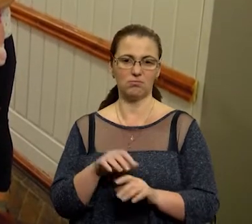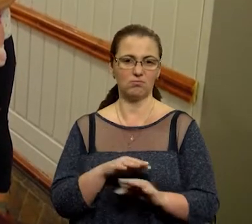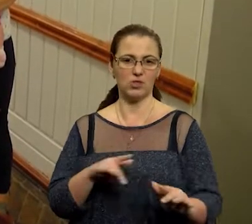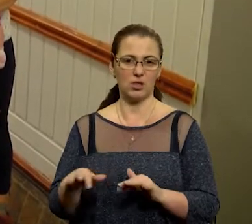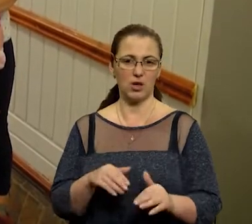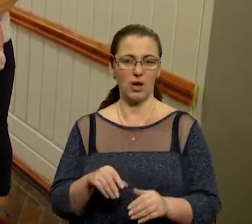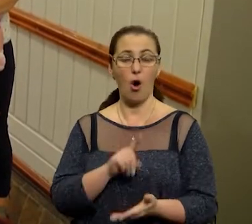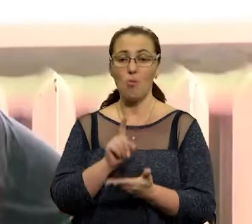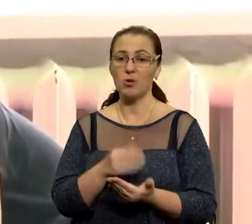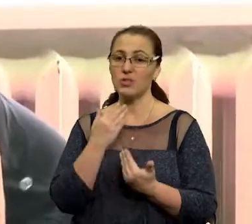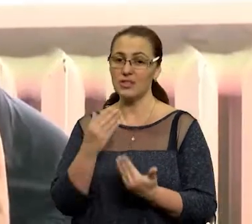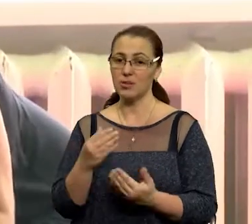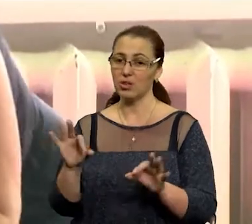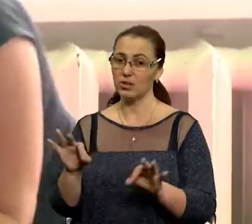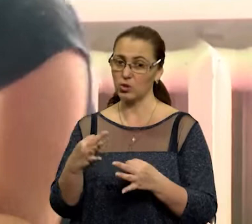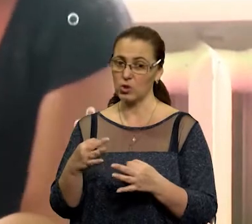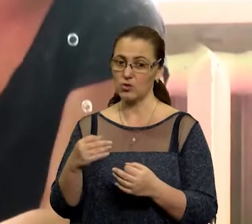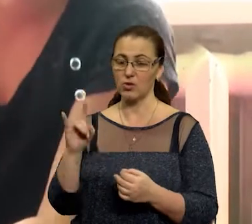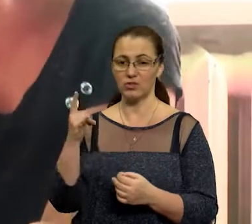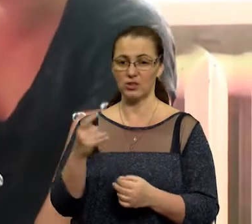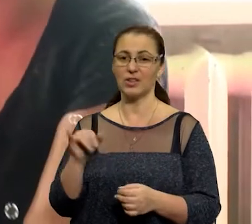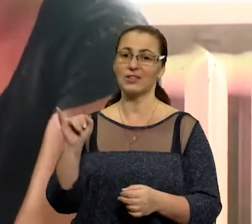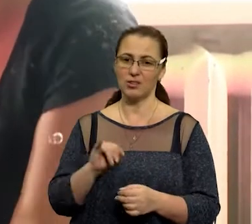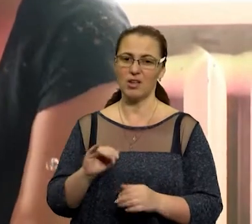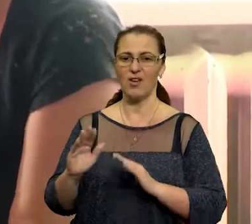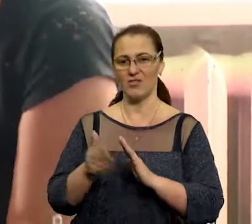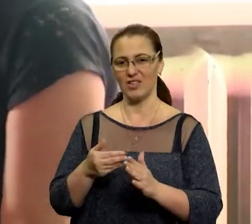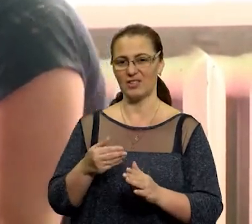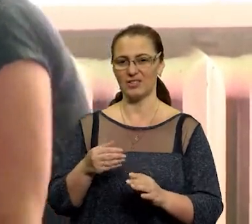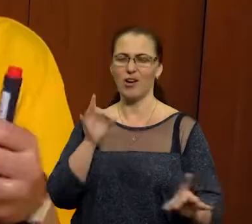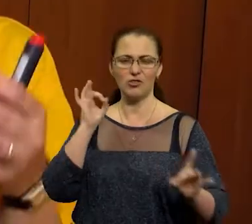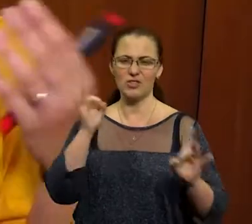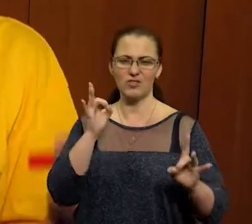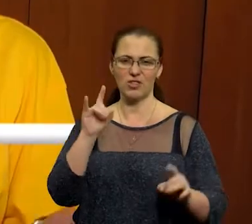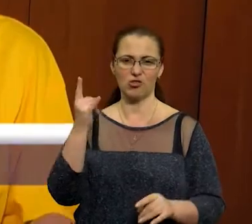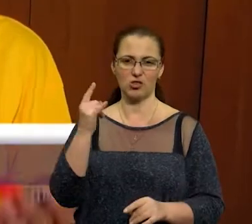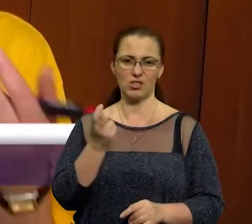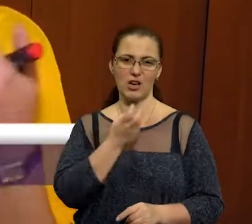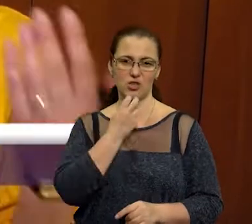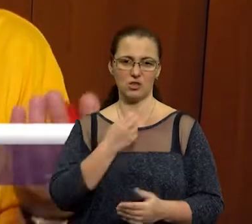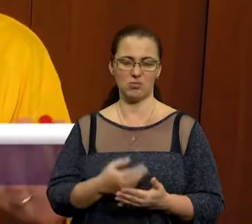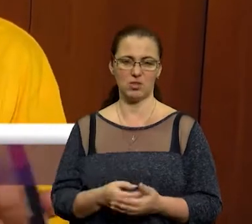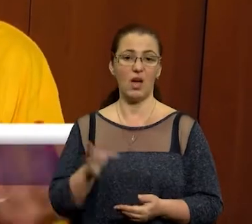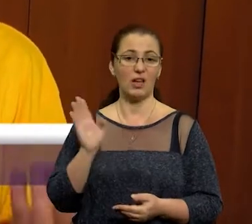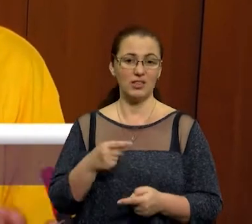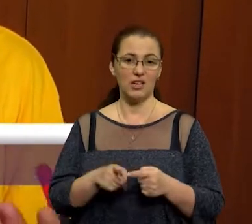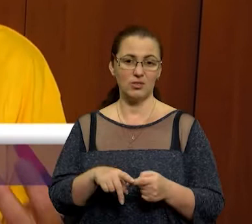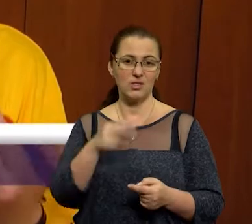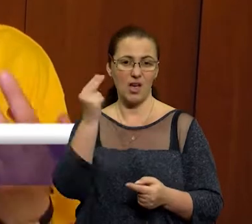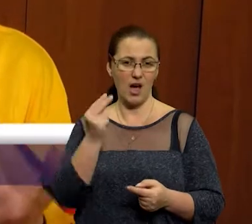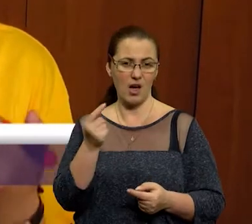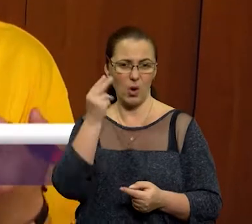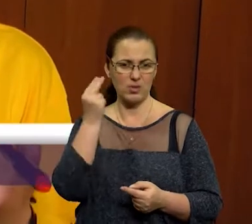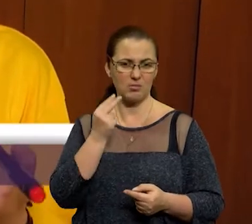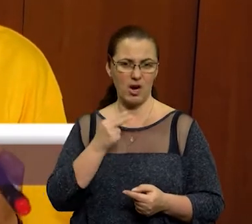дитини і обов'язково, як би не було складно, викликати дзвінкий дитячий сміх. Навіть оце розмальовування, воно старається, це дрібниця,